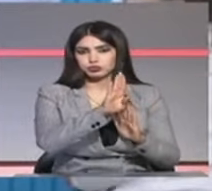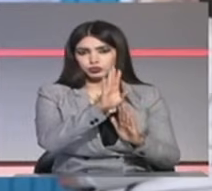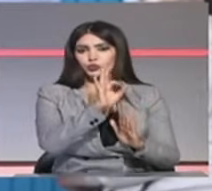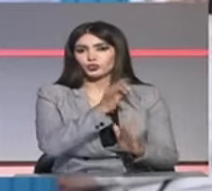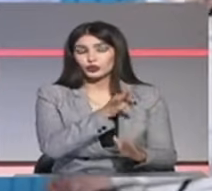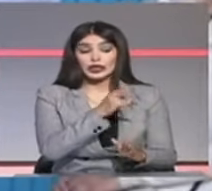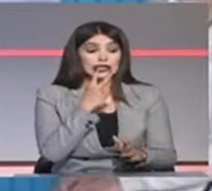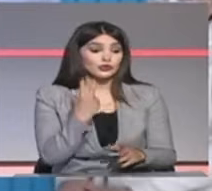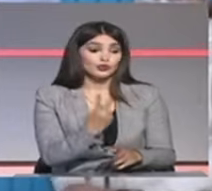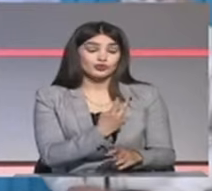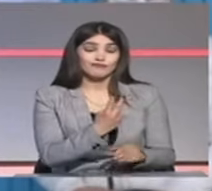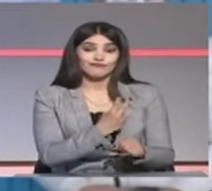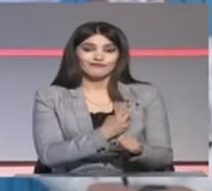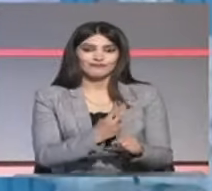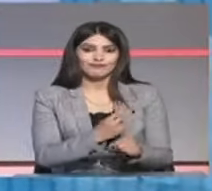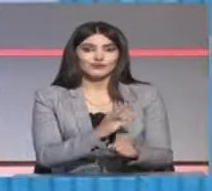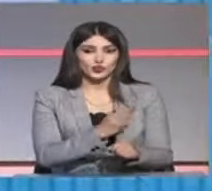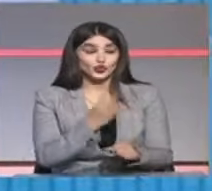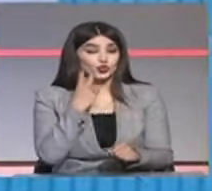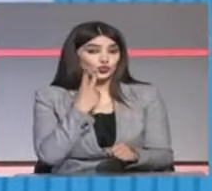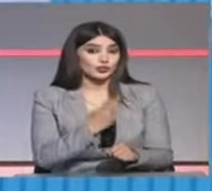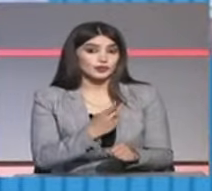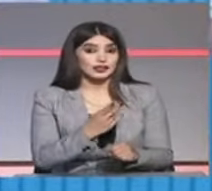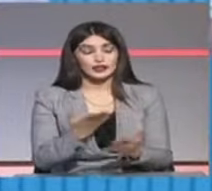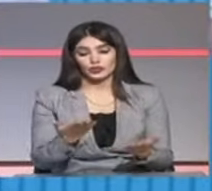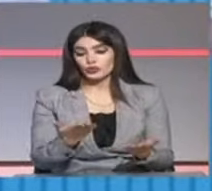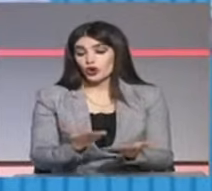فيها اه اه ملحوظ